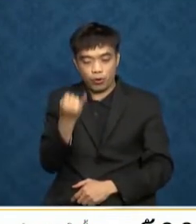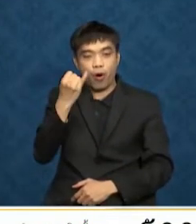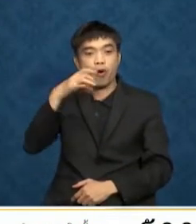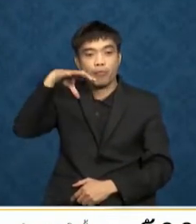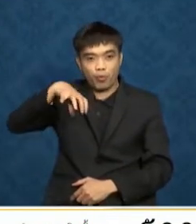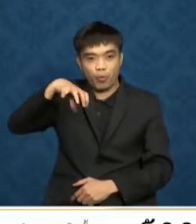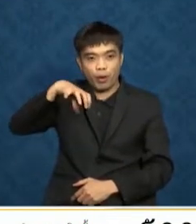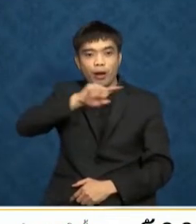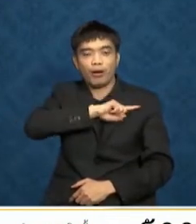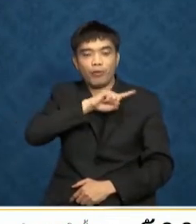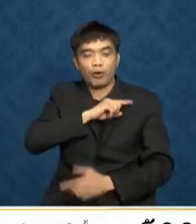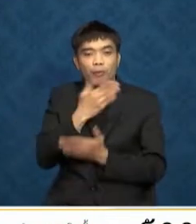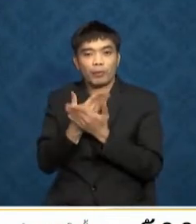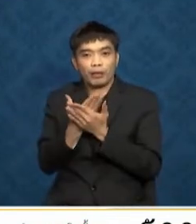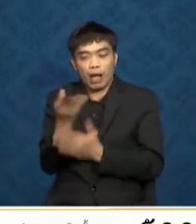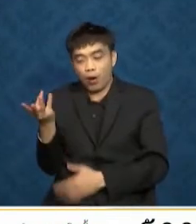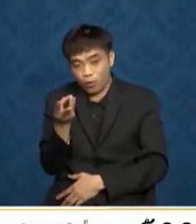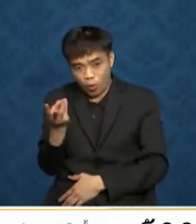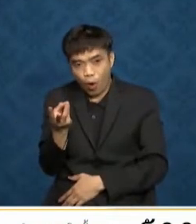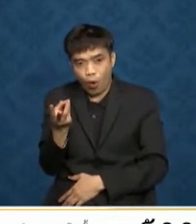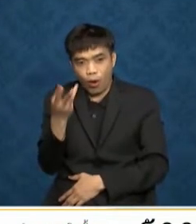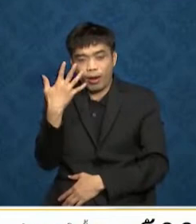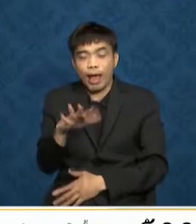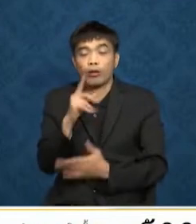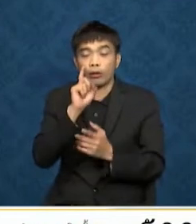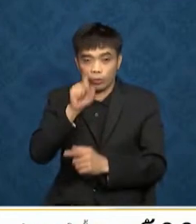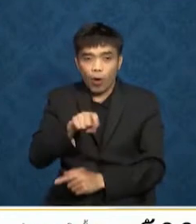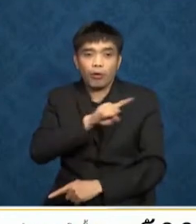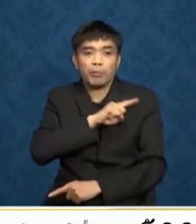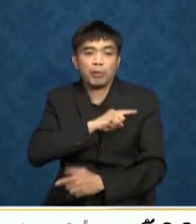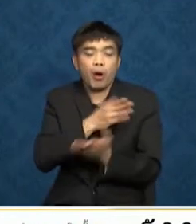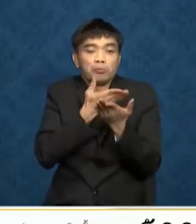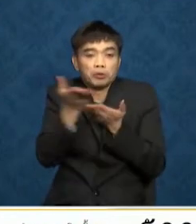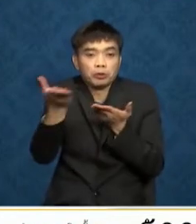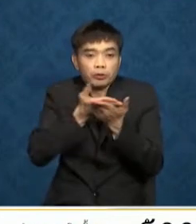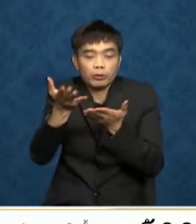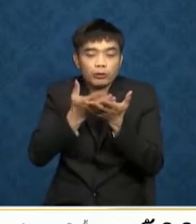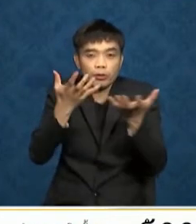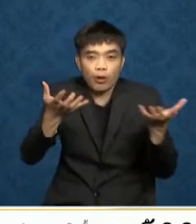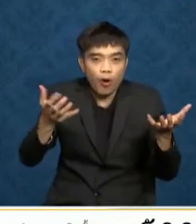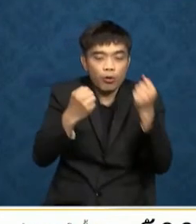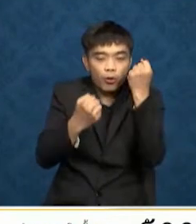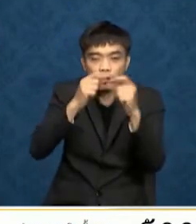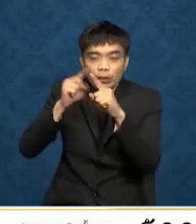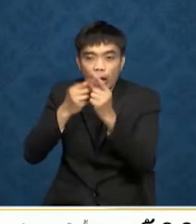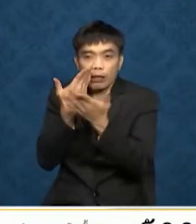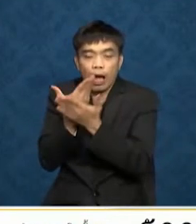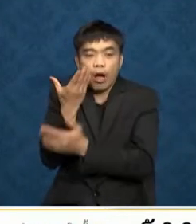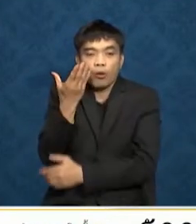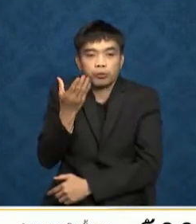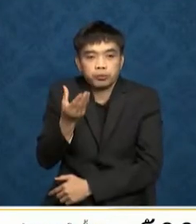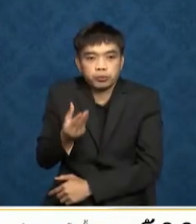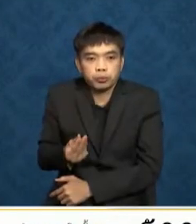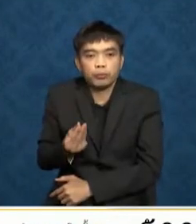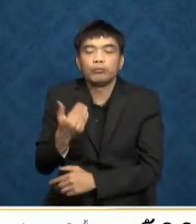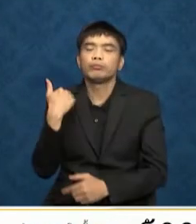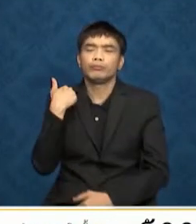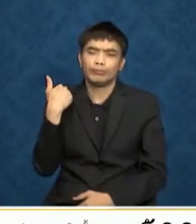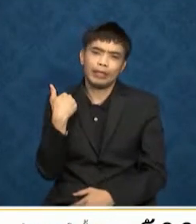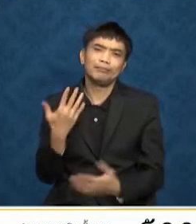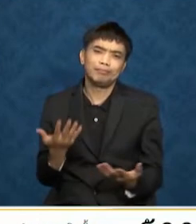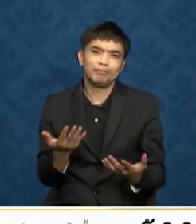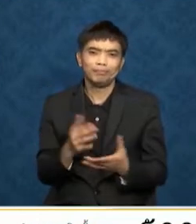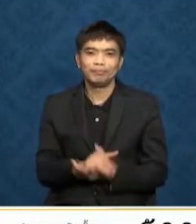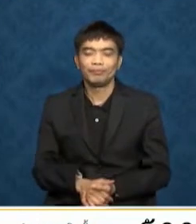หาเงินซื้อเรื่องนี้ซื้องบประมาณเรื่องนี้อีกเงินก็หมดไปอีกครับผมก็เลยบอกท่าน